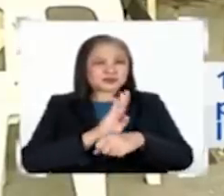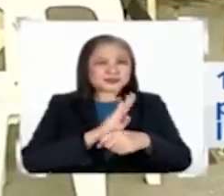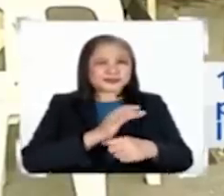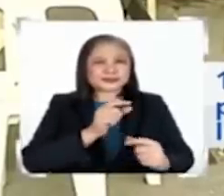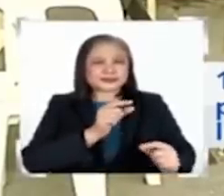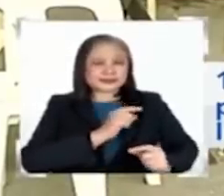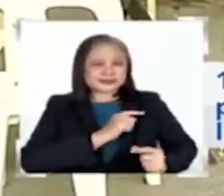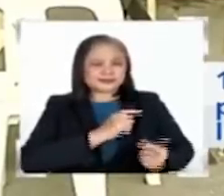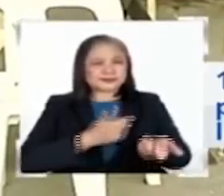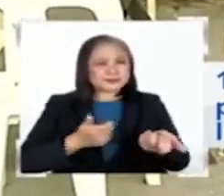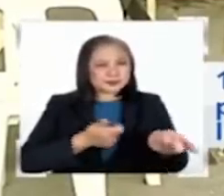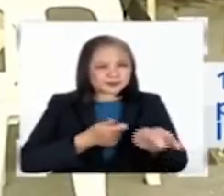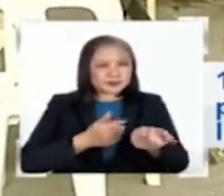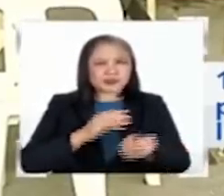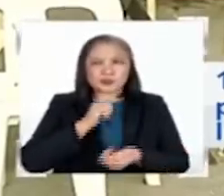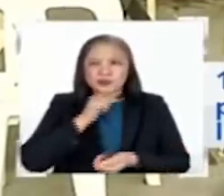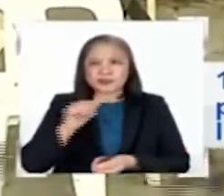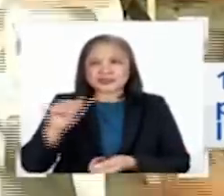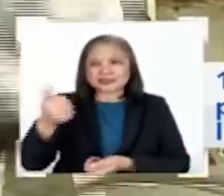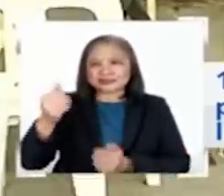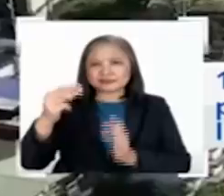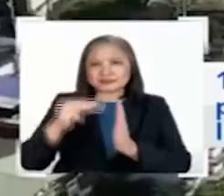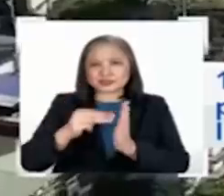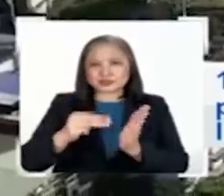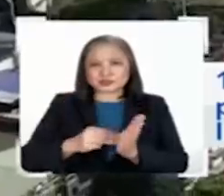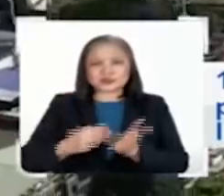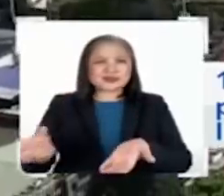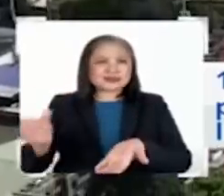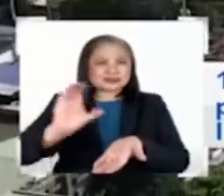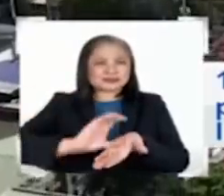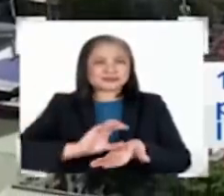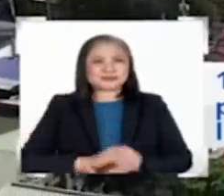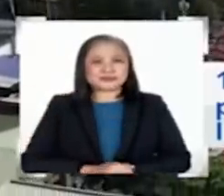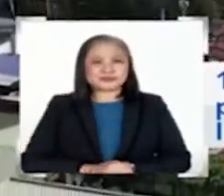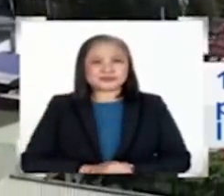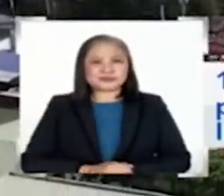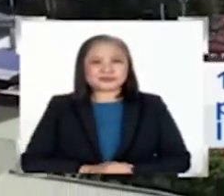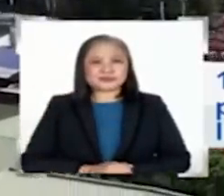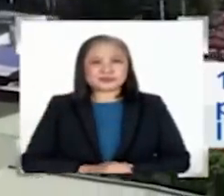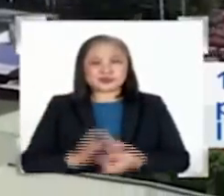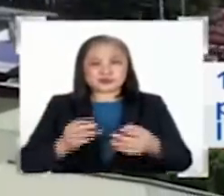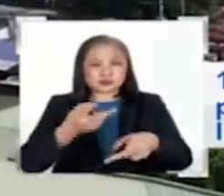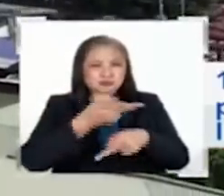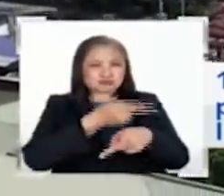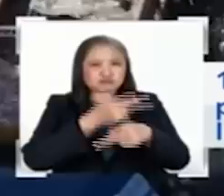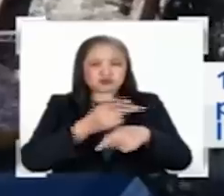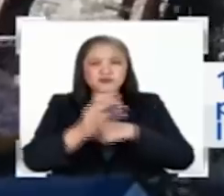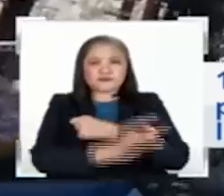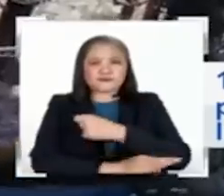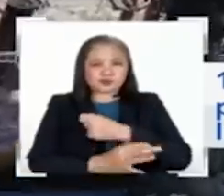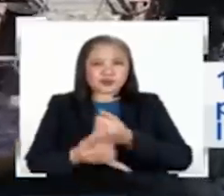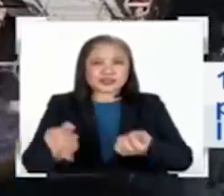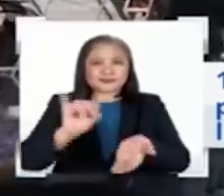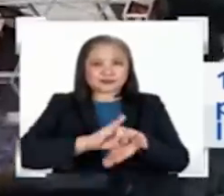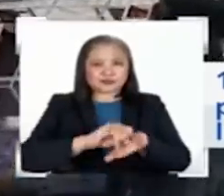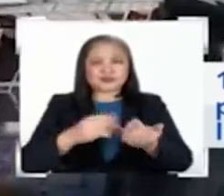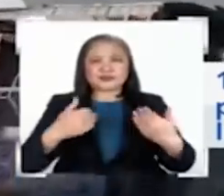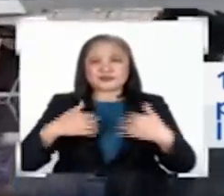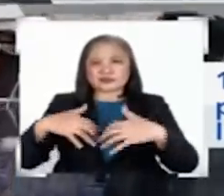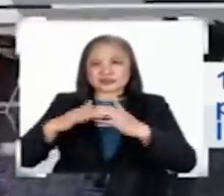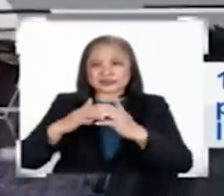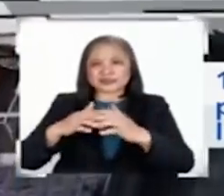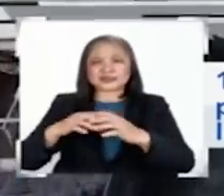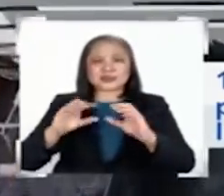yung wala pang 10 milyong piso ang kapital. Para tutukan ang pagpasok ng foreign investors, may bubuing Interagency Investment